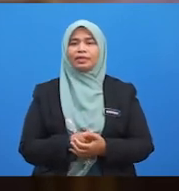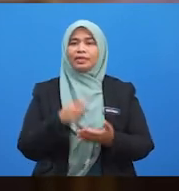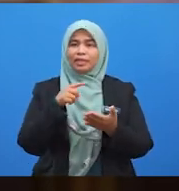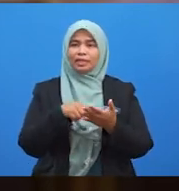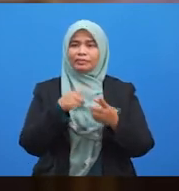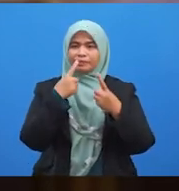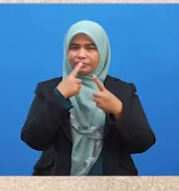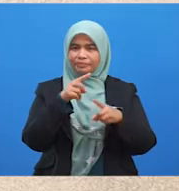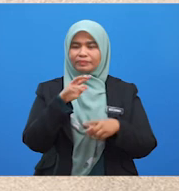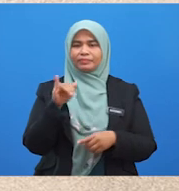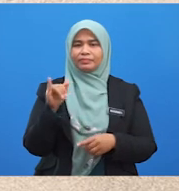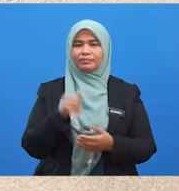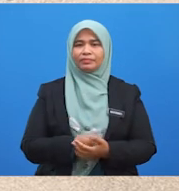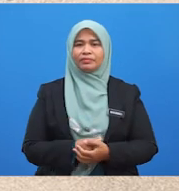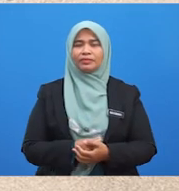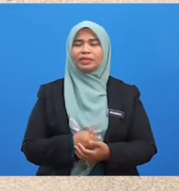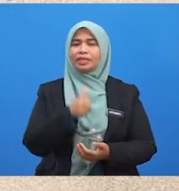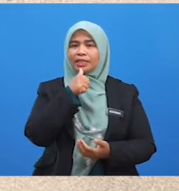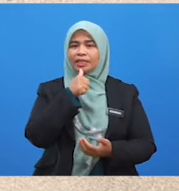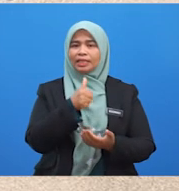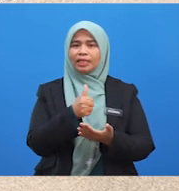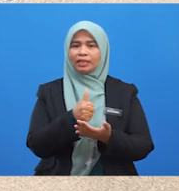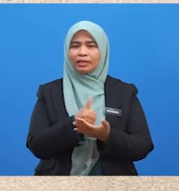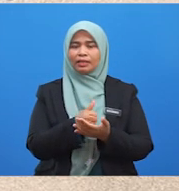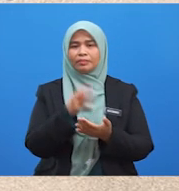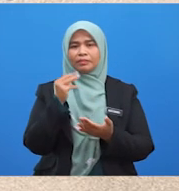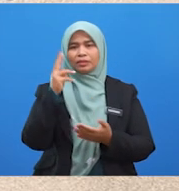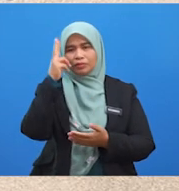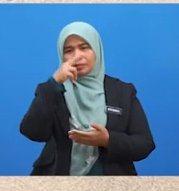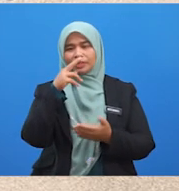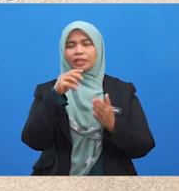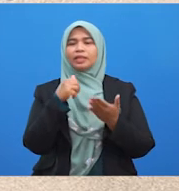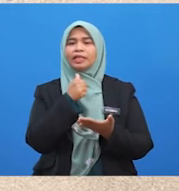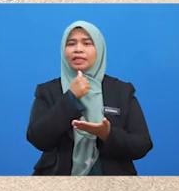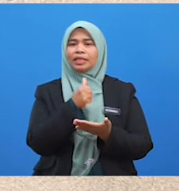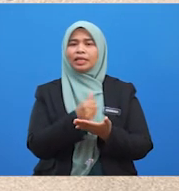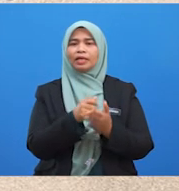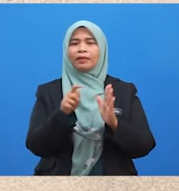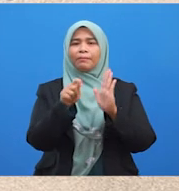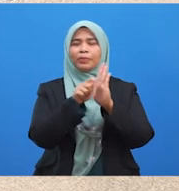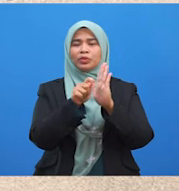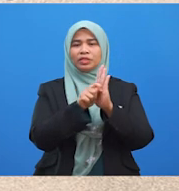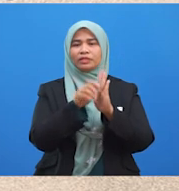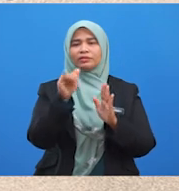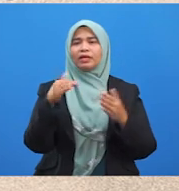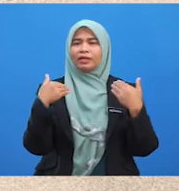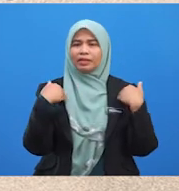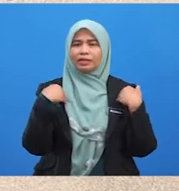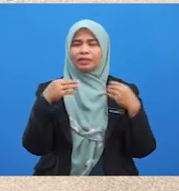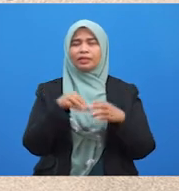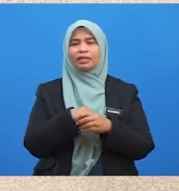Ini jawapannya. Nilai murni merupakan nilai yang positif yang terkandung dalam